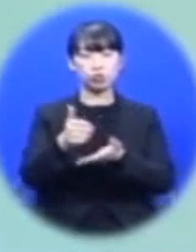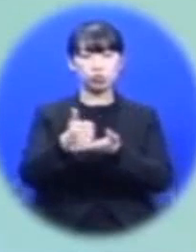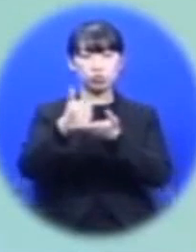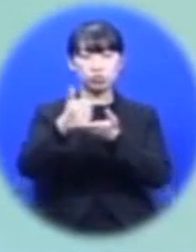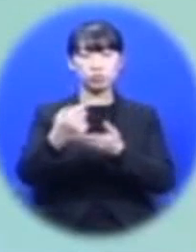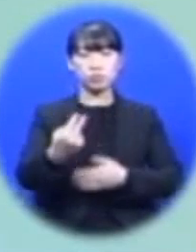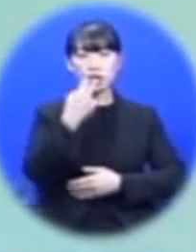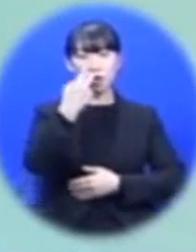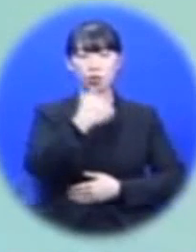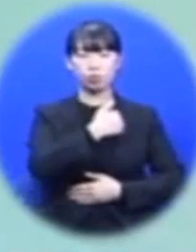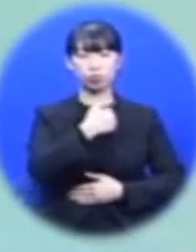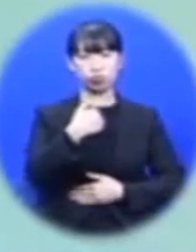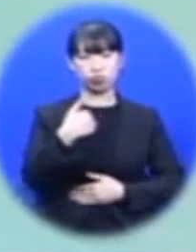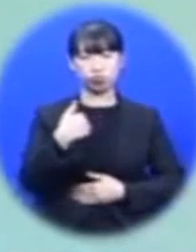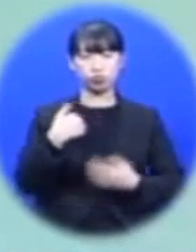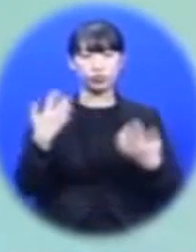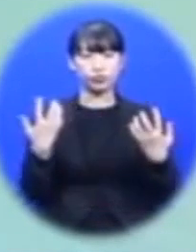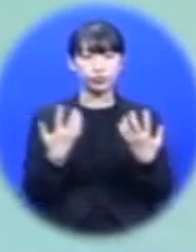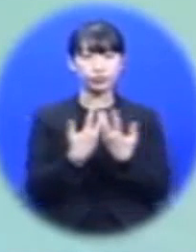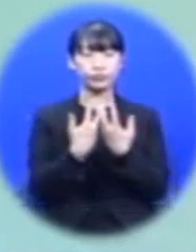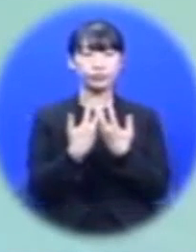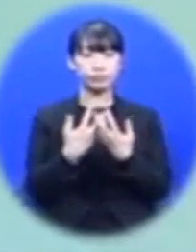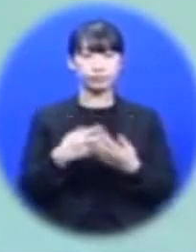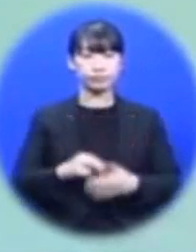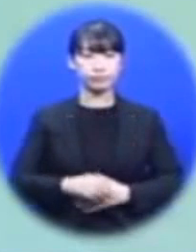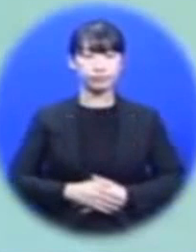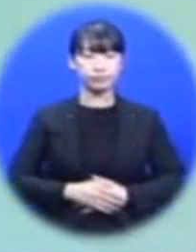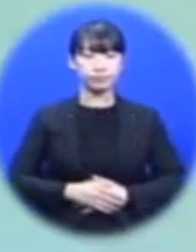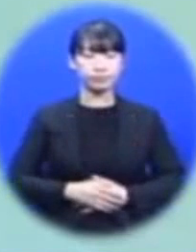풍성했습니다 왜 주님이 같이 계셨으니까요